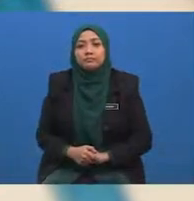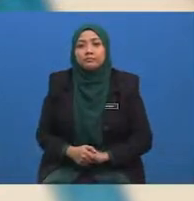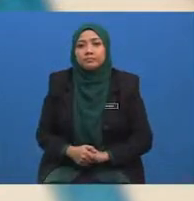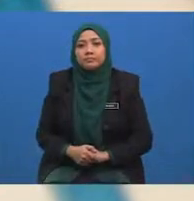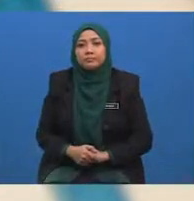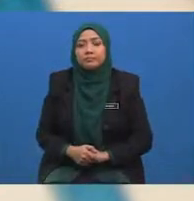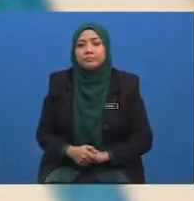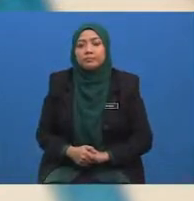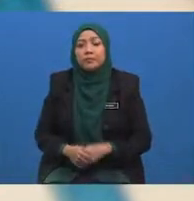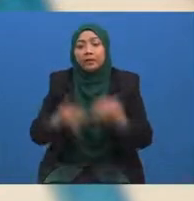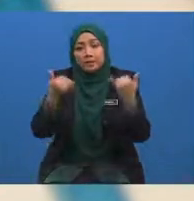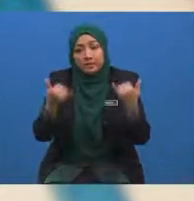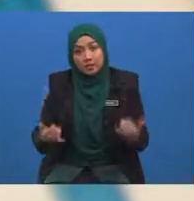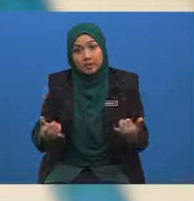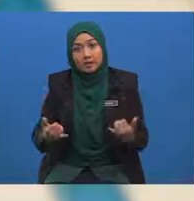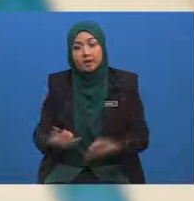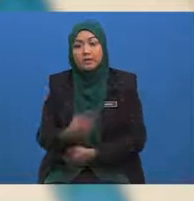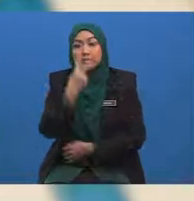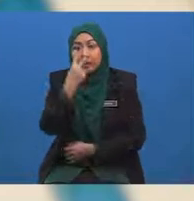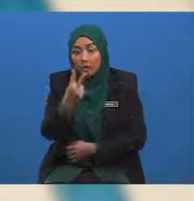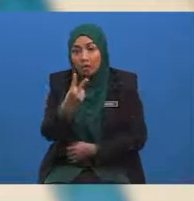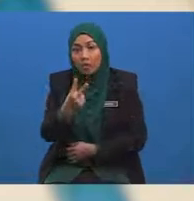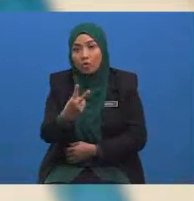Kita rujuk pada kehendak soalan.